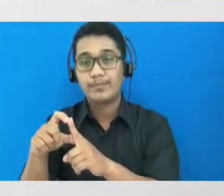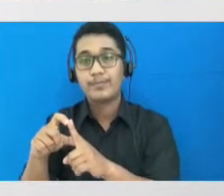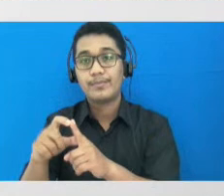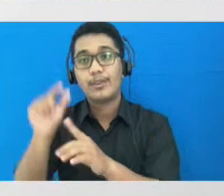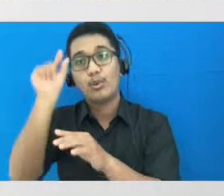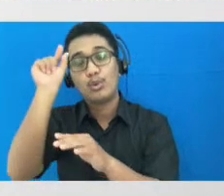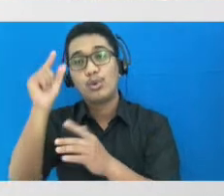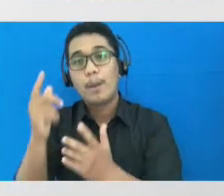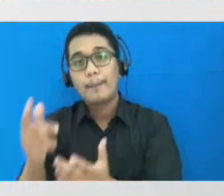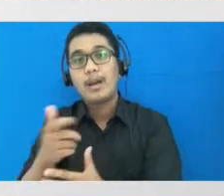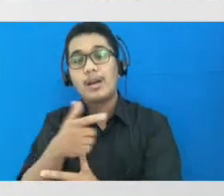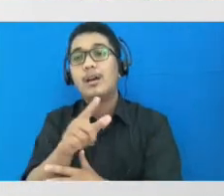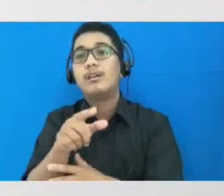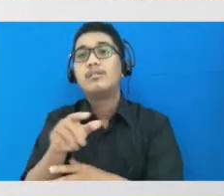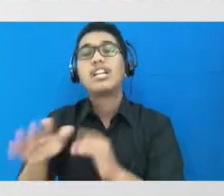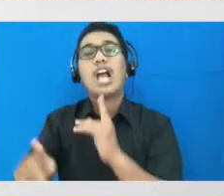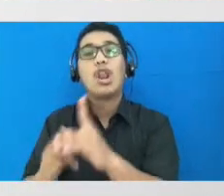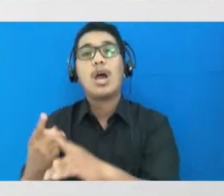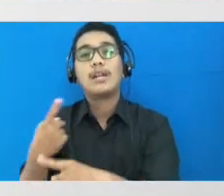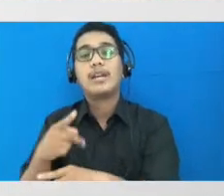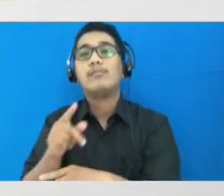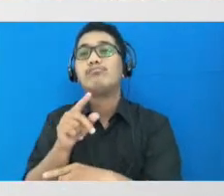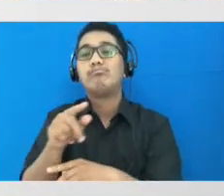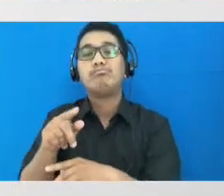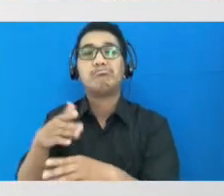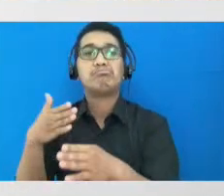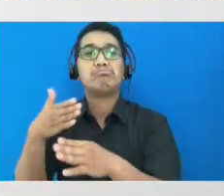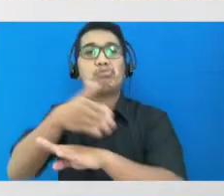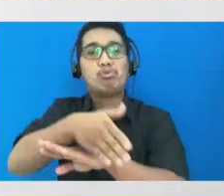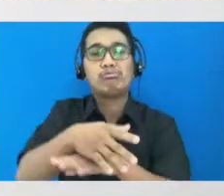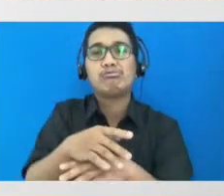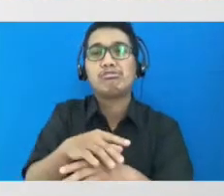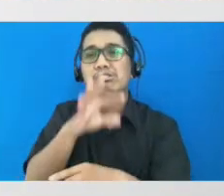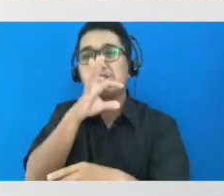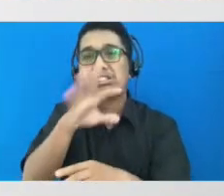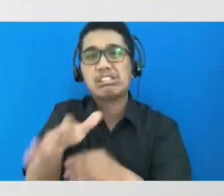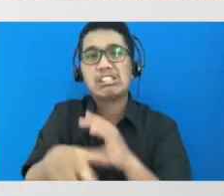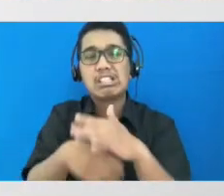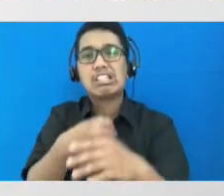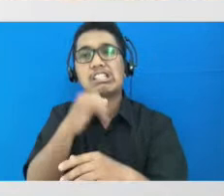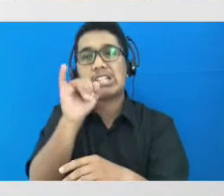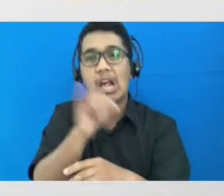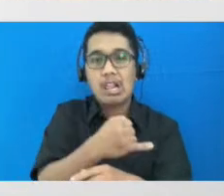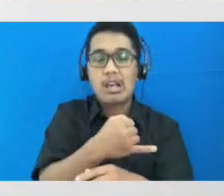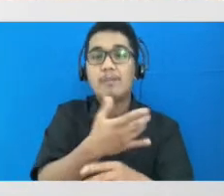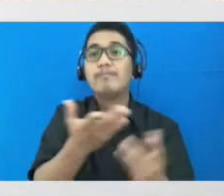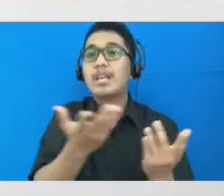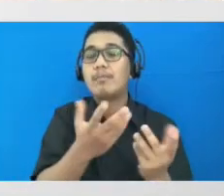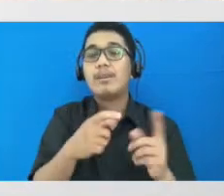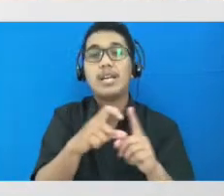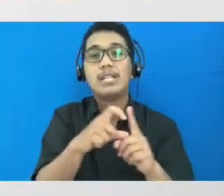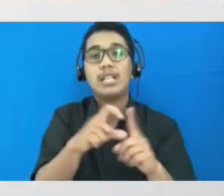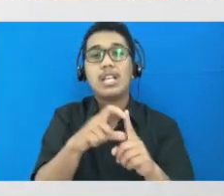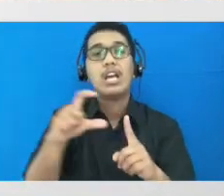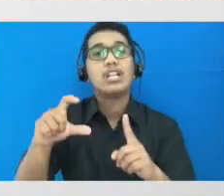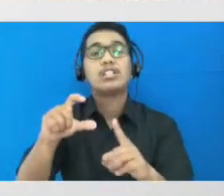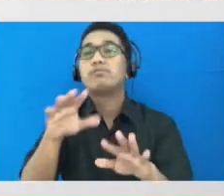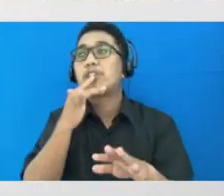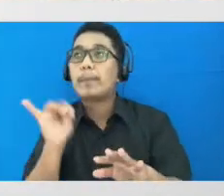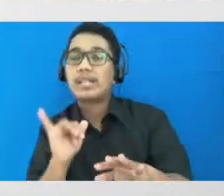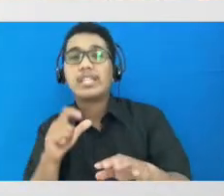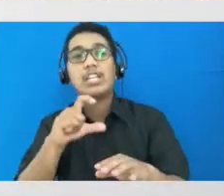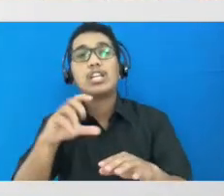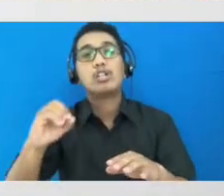untuk mereka comply kepada aturan bahwa bagaimana data pengguna nanti dikolek, cookies-nya dikolek,